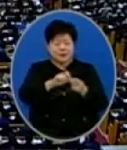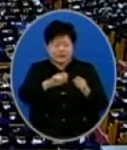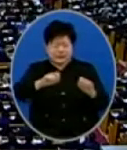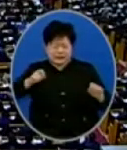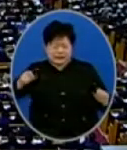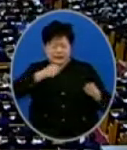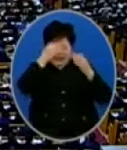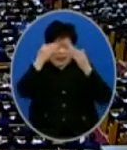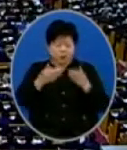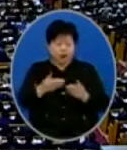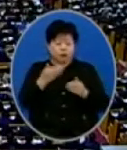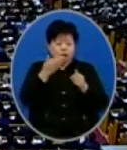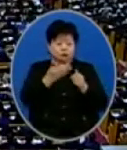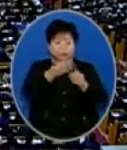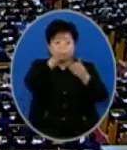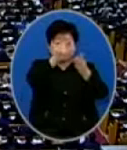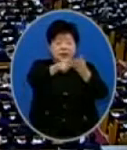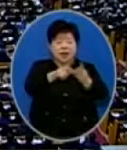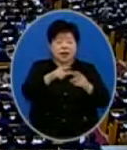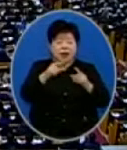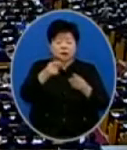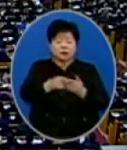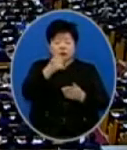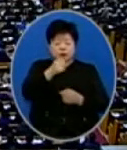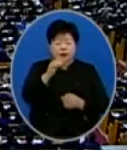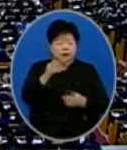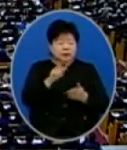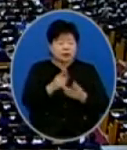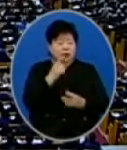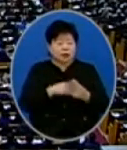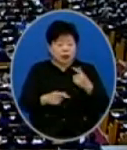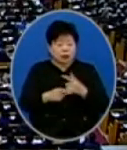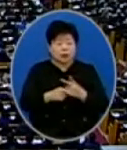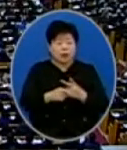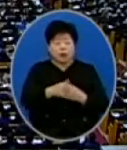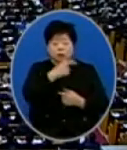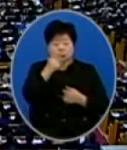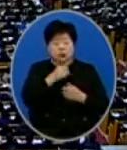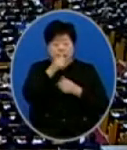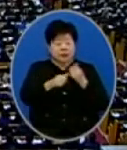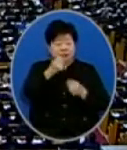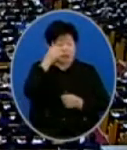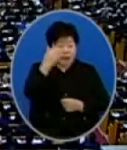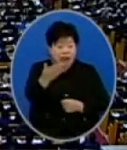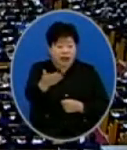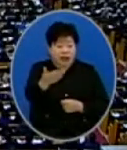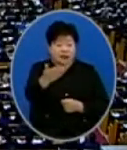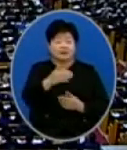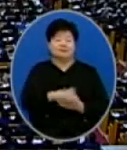기나긴 감옥 생활을 시켰을 때 그를 애굽의 총리가 되게 했을 때보다 더 못한 하나님이었느냐